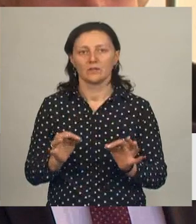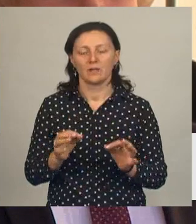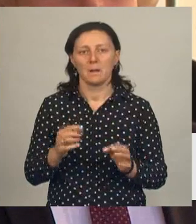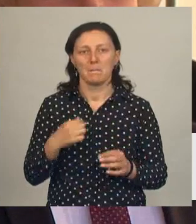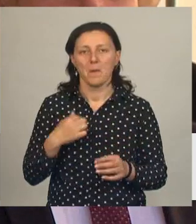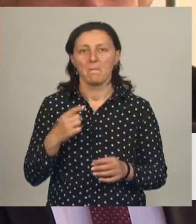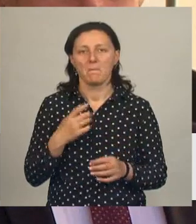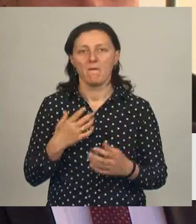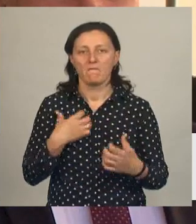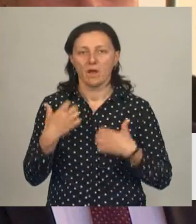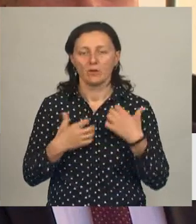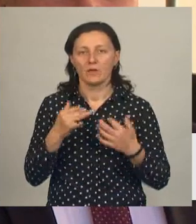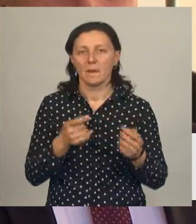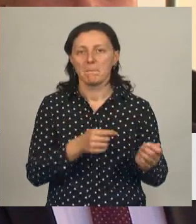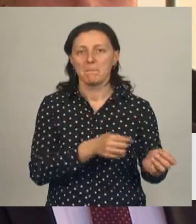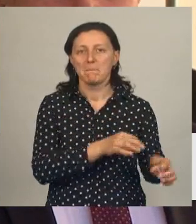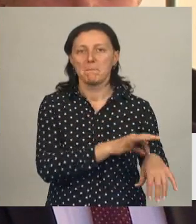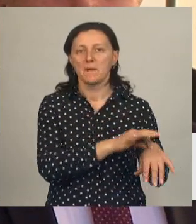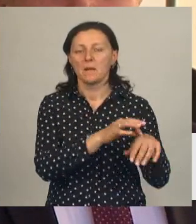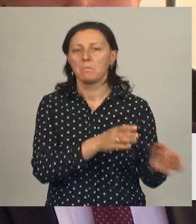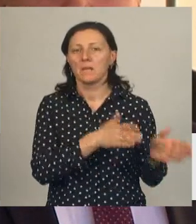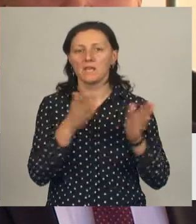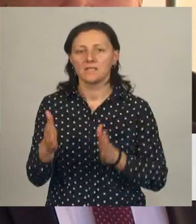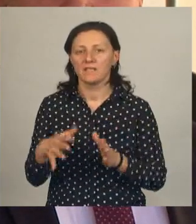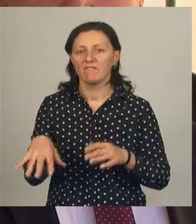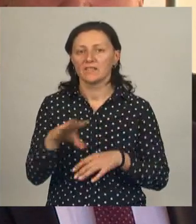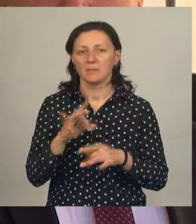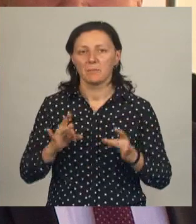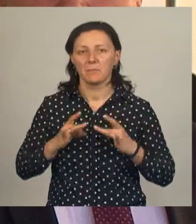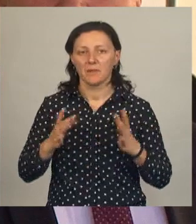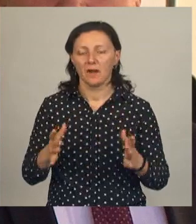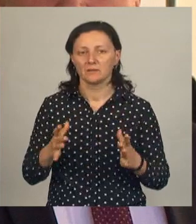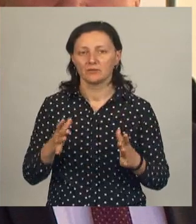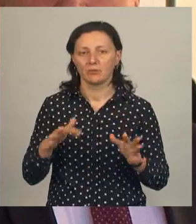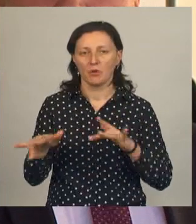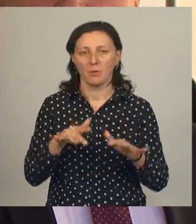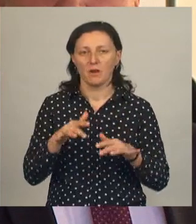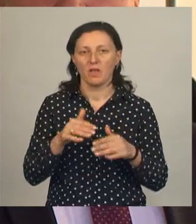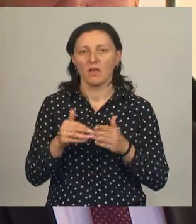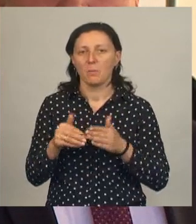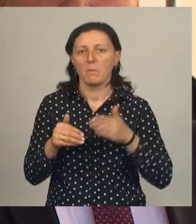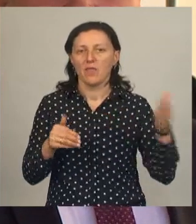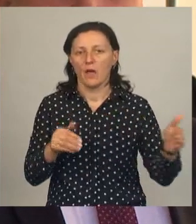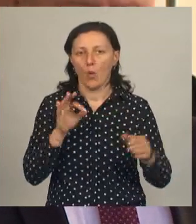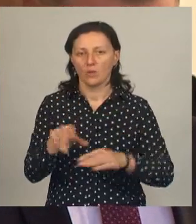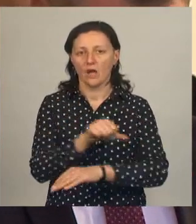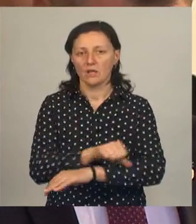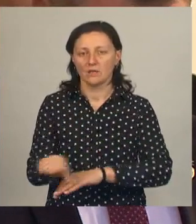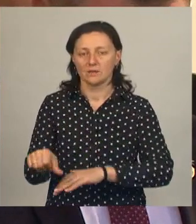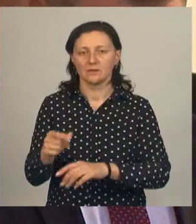перестраховались и перенесли все праздничные мероприятия немножко подальше от границы. Но я думаю, что эти